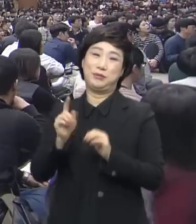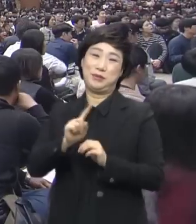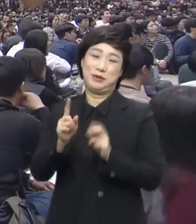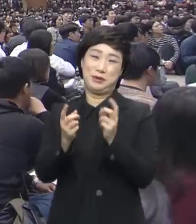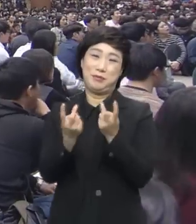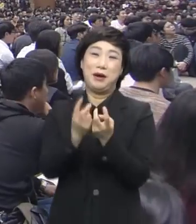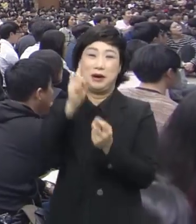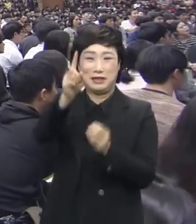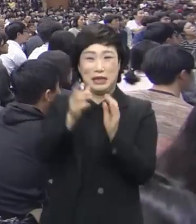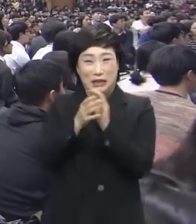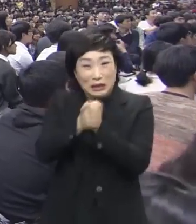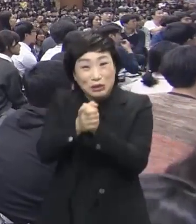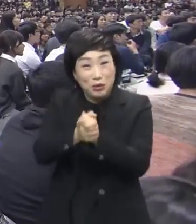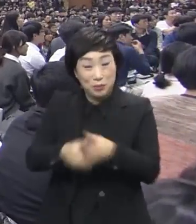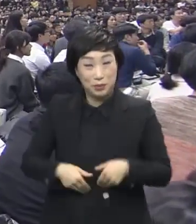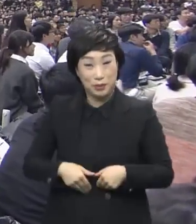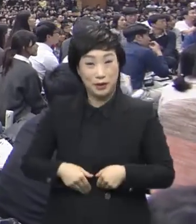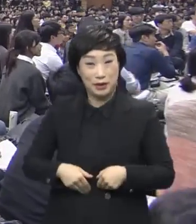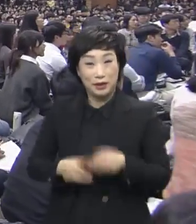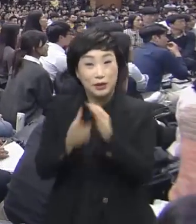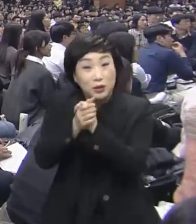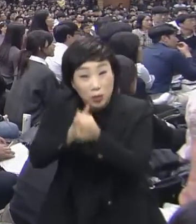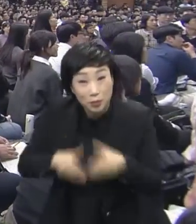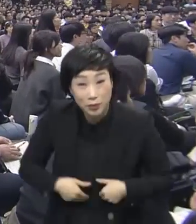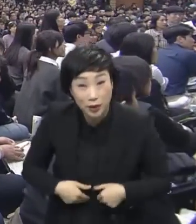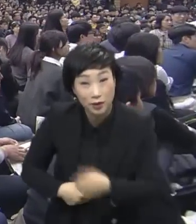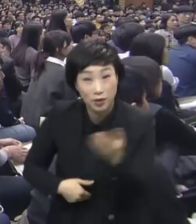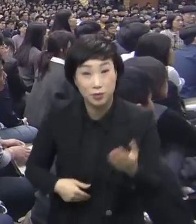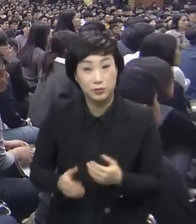된다. 기도.